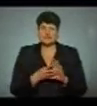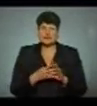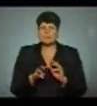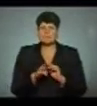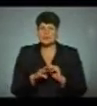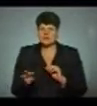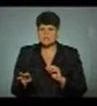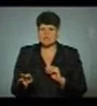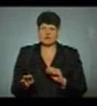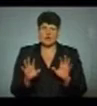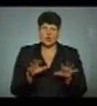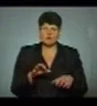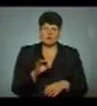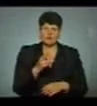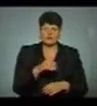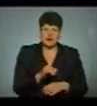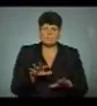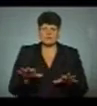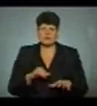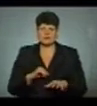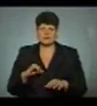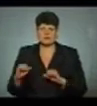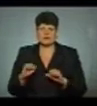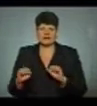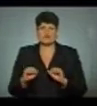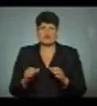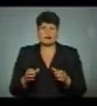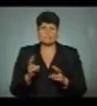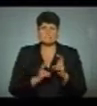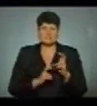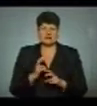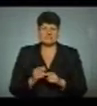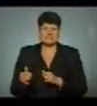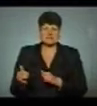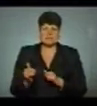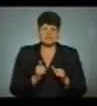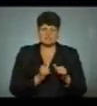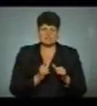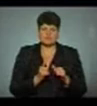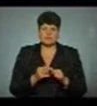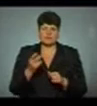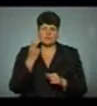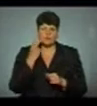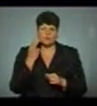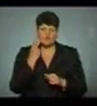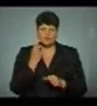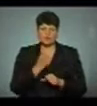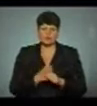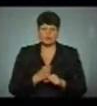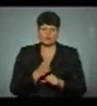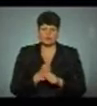Міністерством, головам ОДА, місцевого самоврядування, керівникам підприємств забезпечити безперебійну